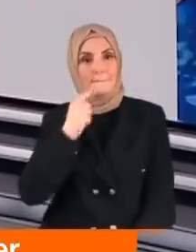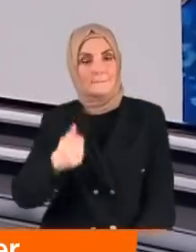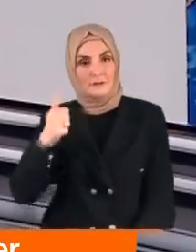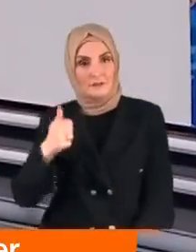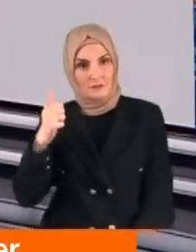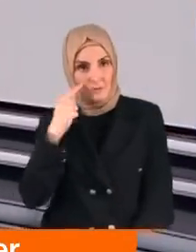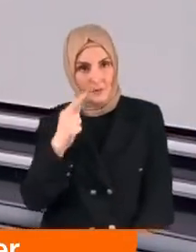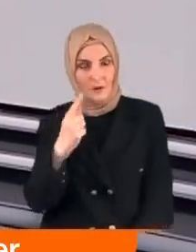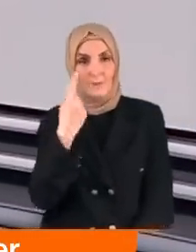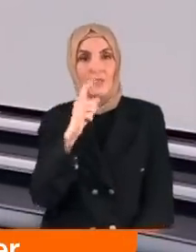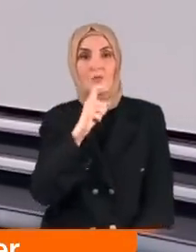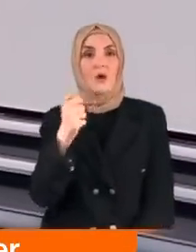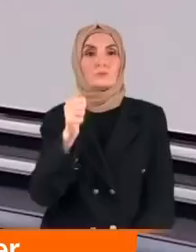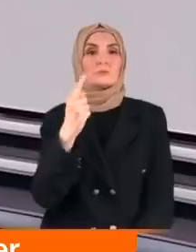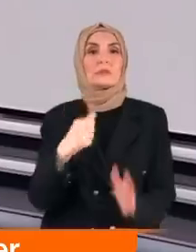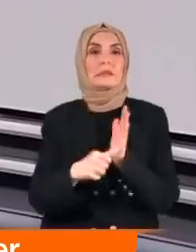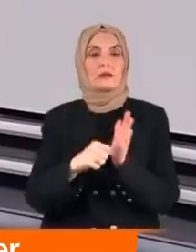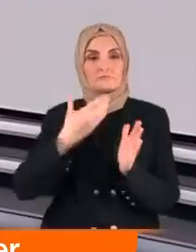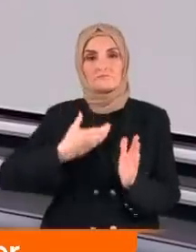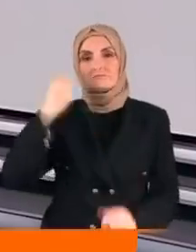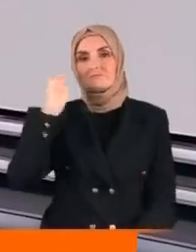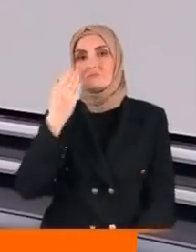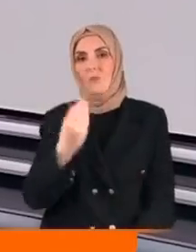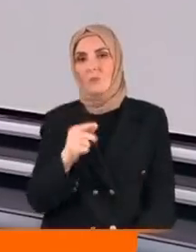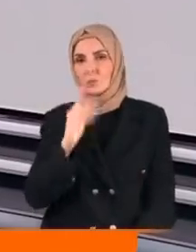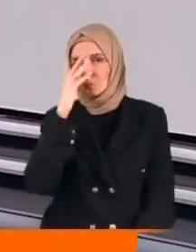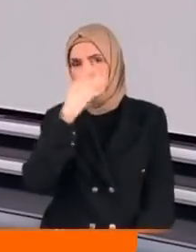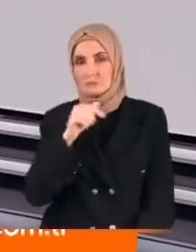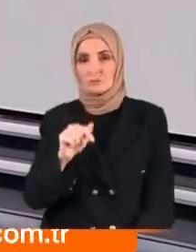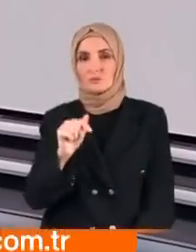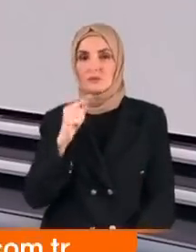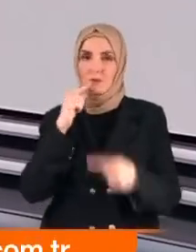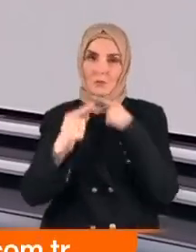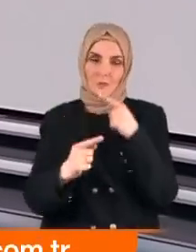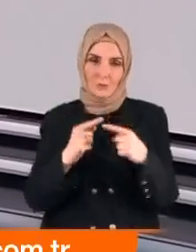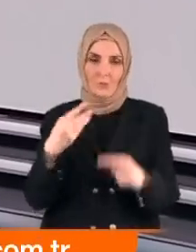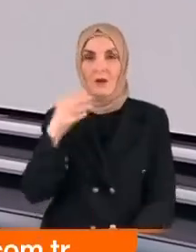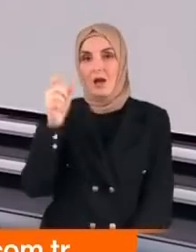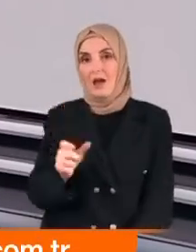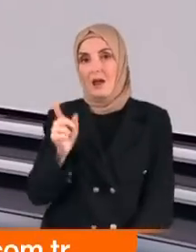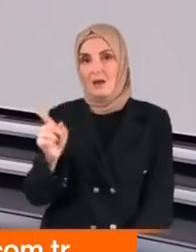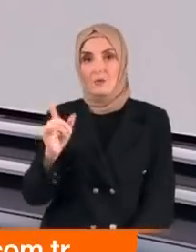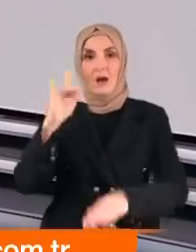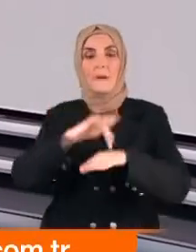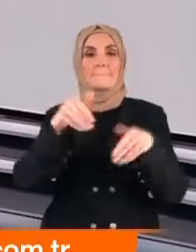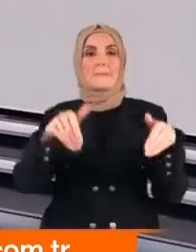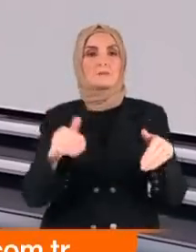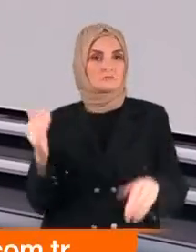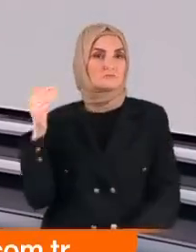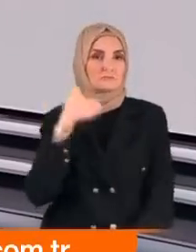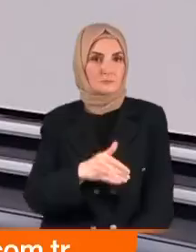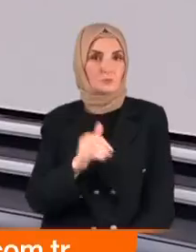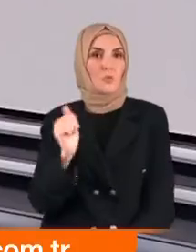idama götürüldü ve bugün o utancın yıl dönümü. Cumhurbaşkanı Recep Tayyip Erdoğan anıt mezardaydı. Önemli mesajlar